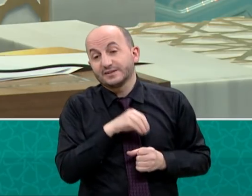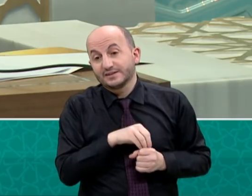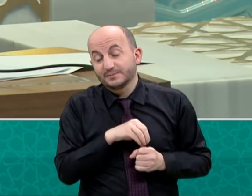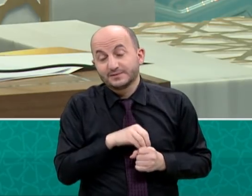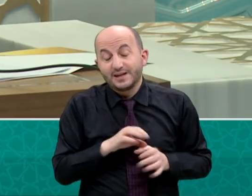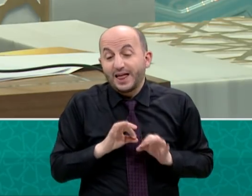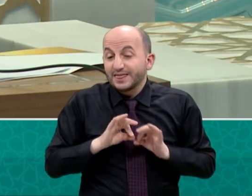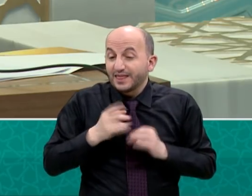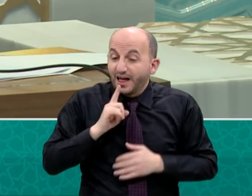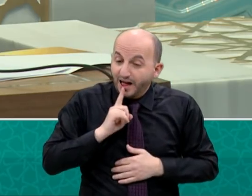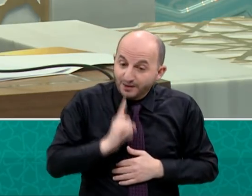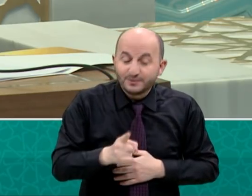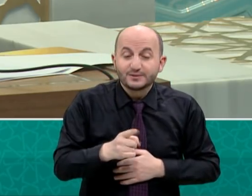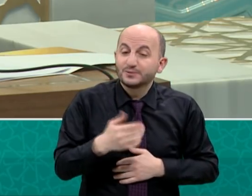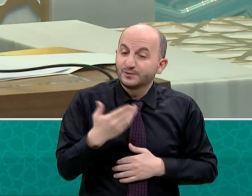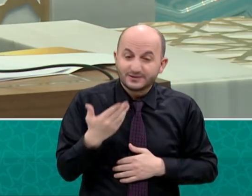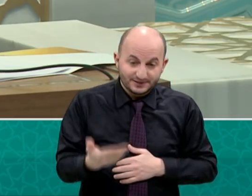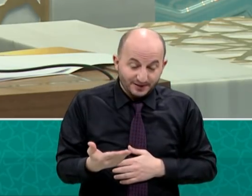ne emrediyor ise,